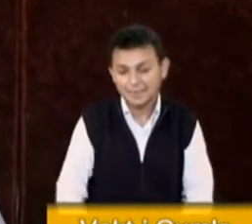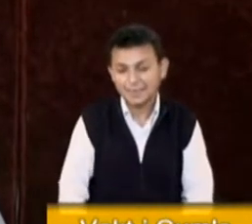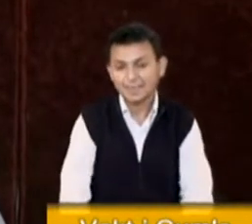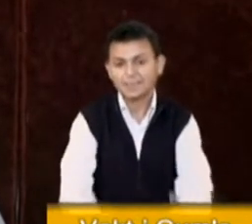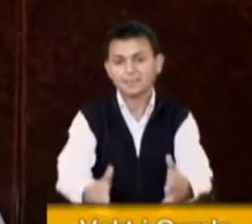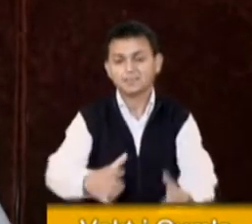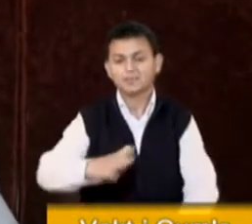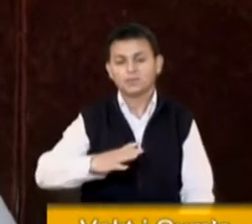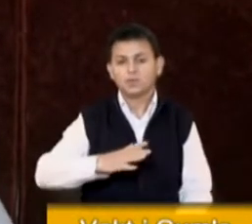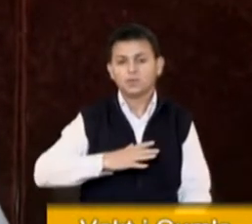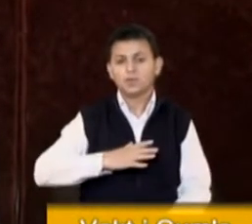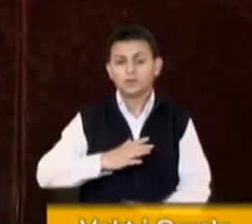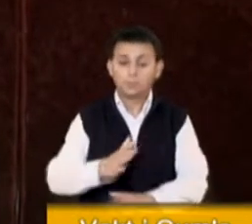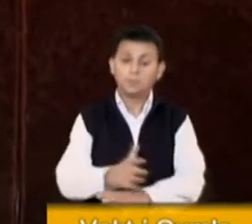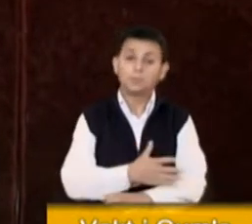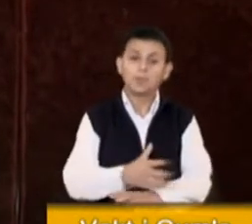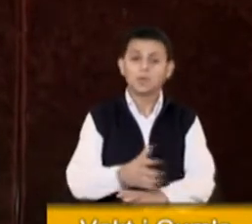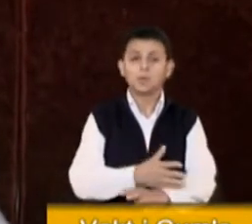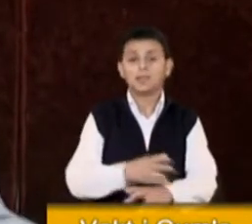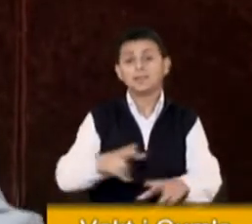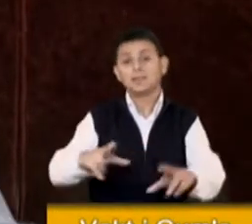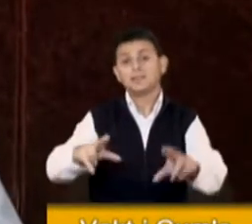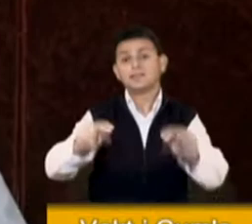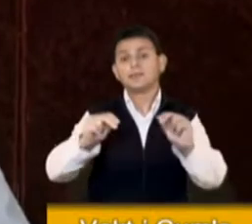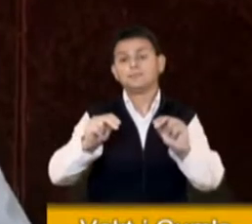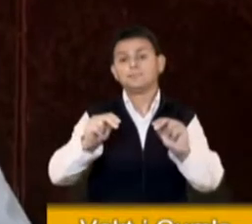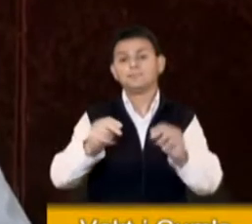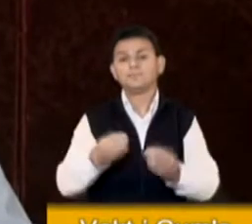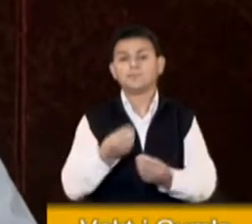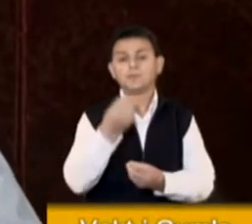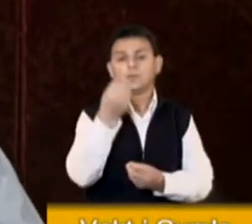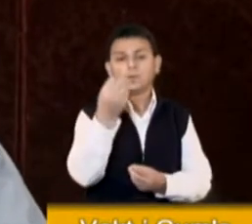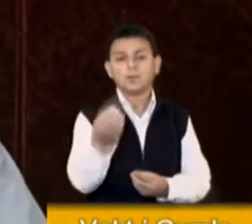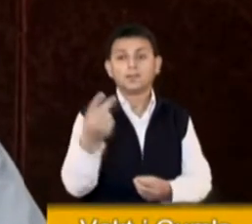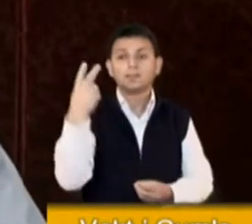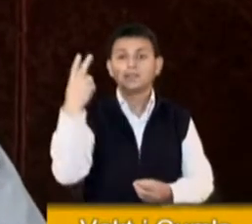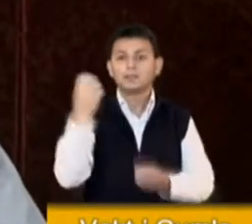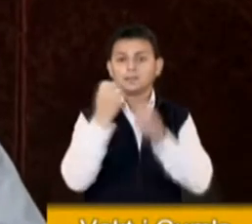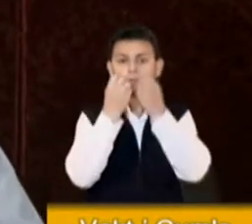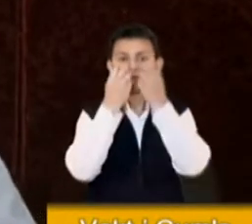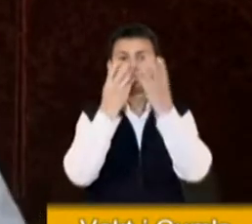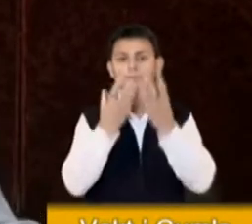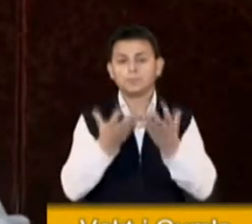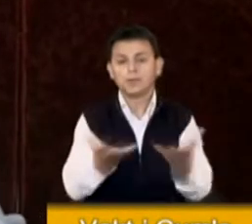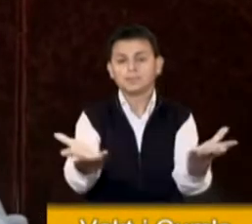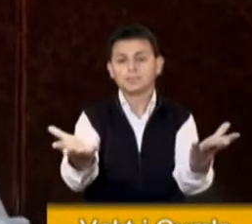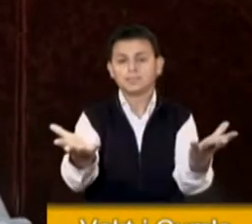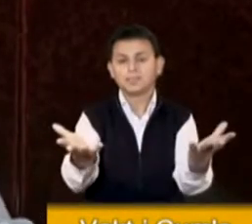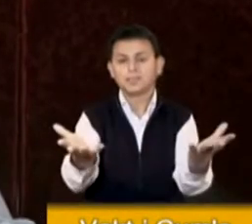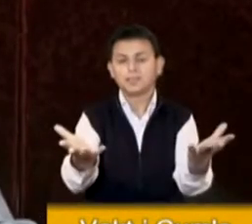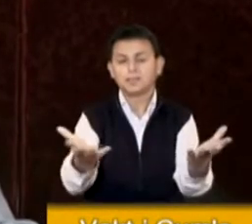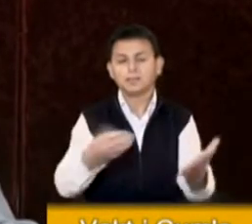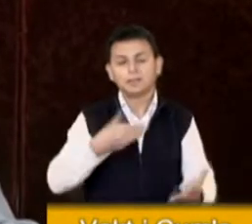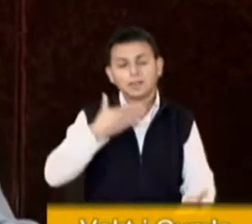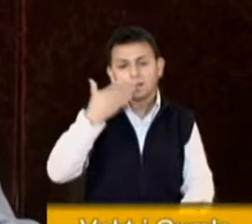meyvelerini, mahsulatını tam veren iki bahçeden bahsediyor Allahu Zülcelal. Ve